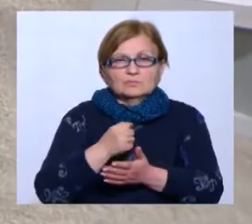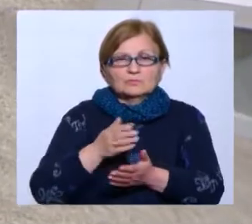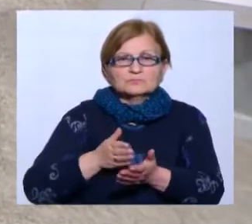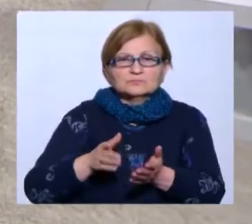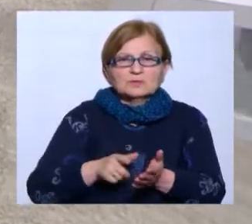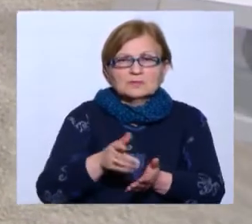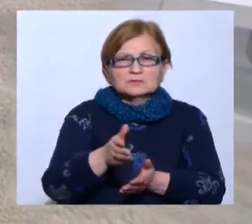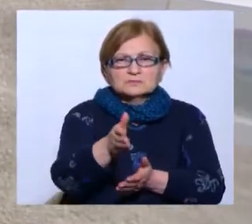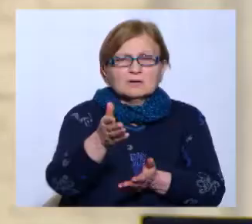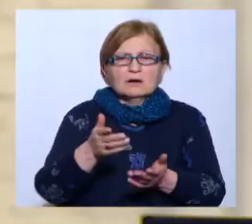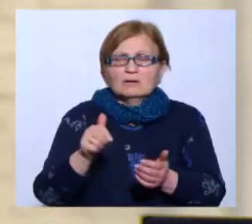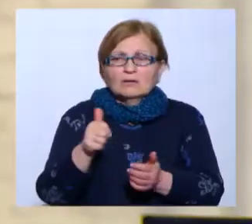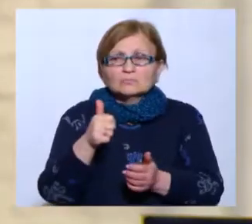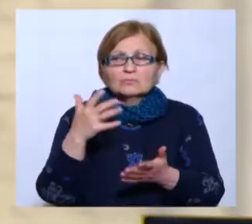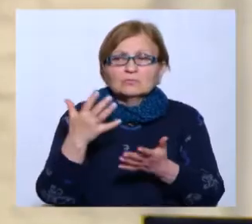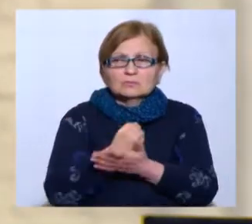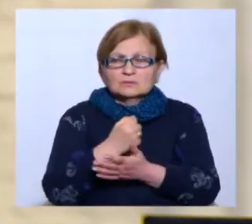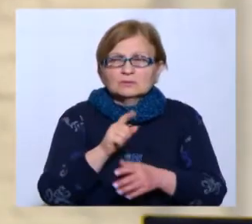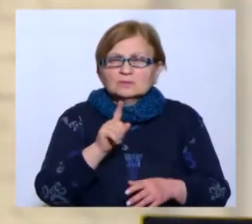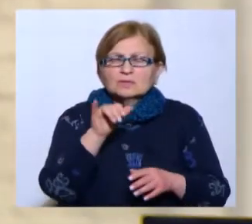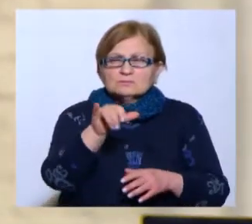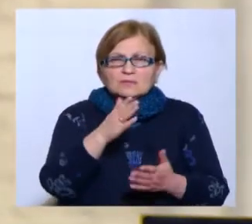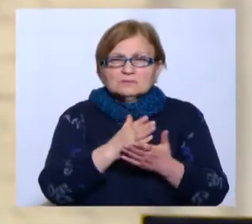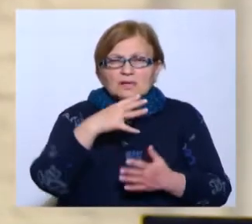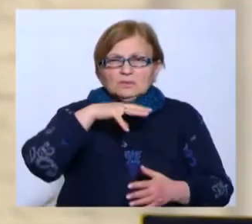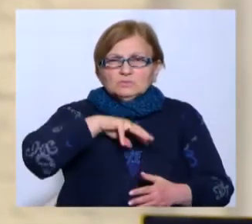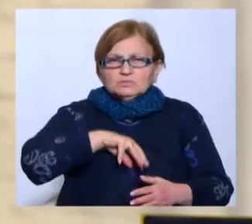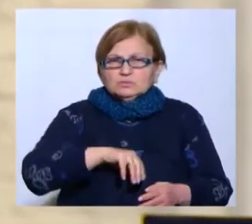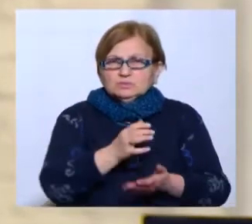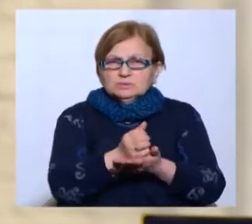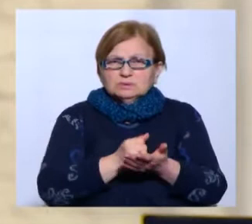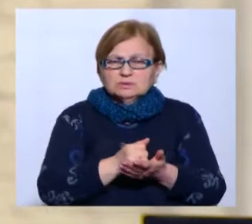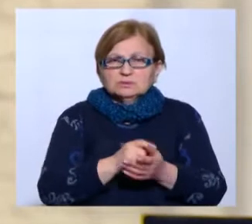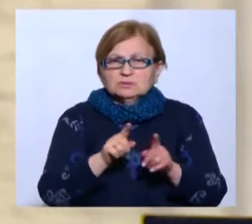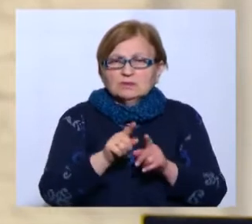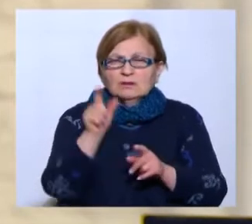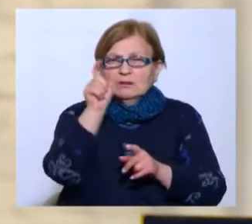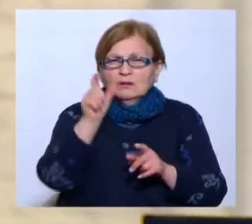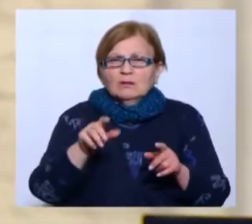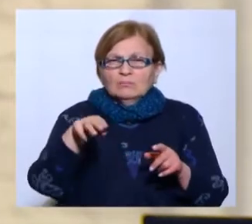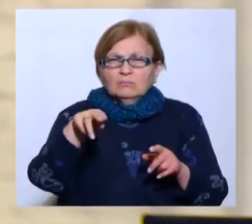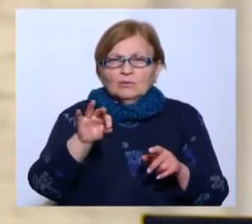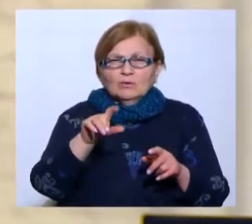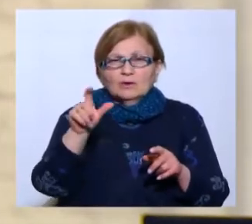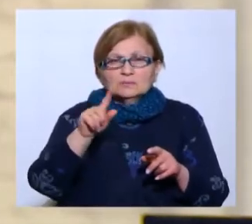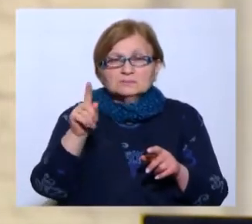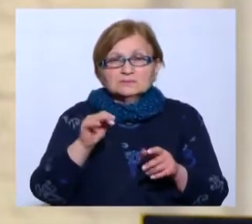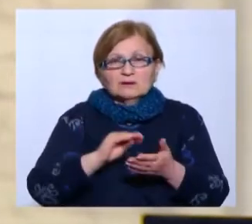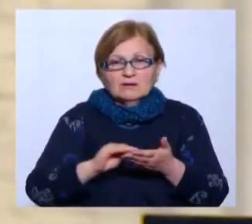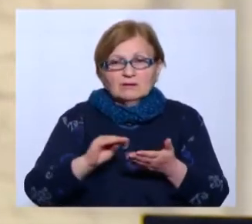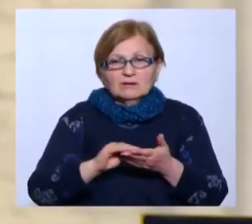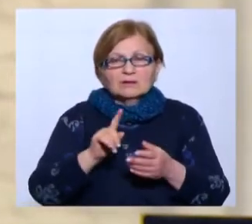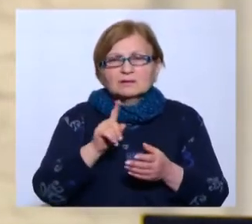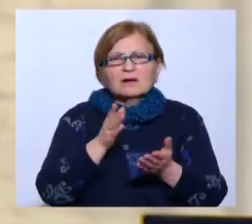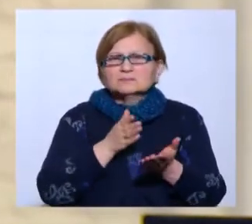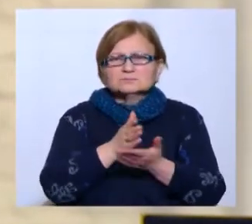რაც სულში აქვს ჩაბუდებული. მას შესადემე პოეზიის მიზანი